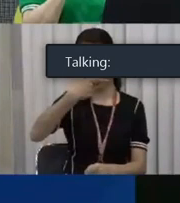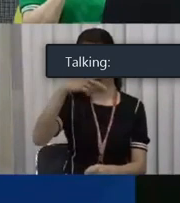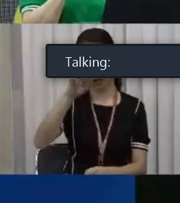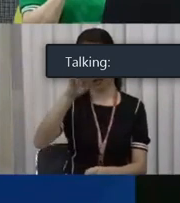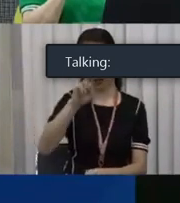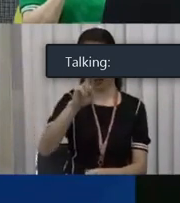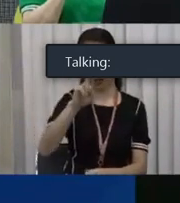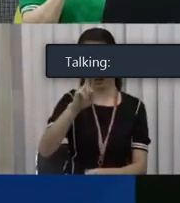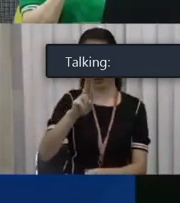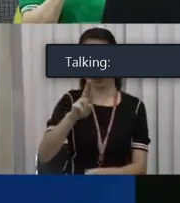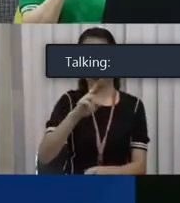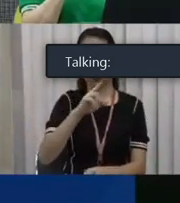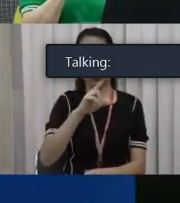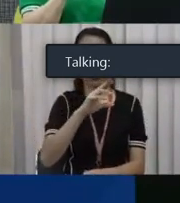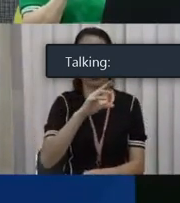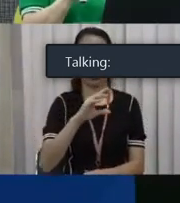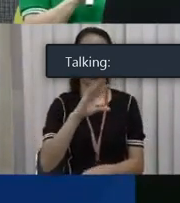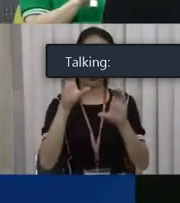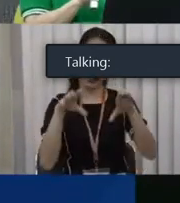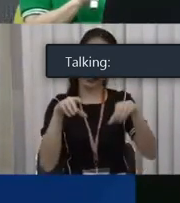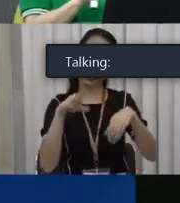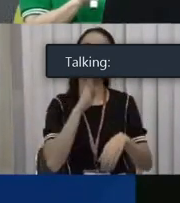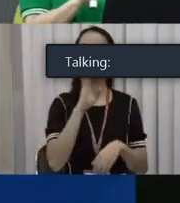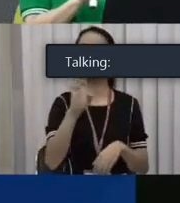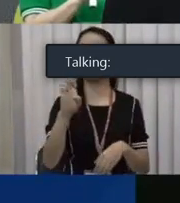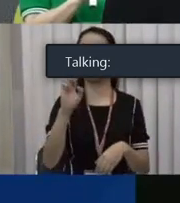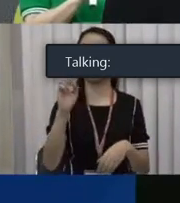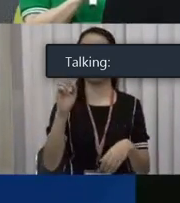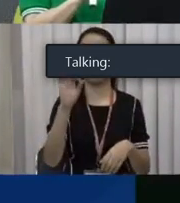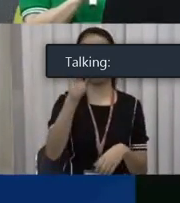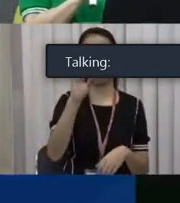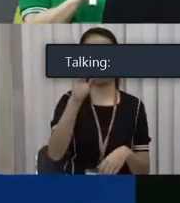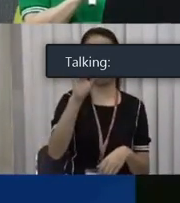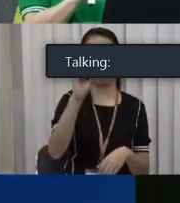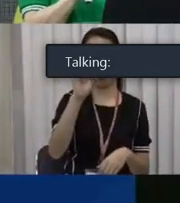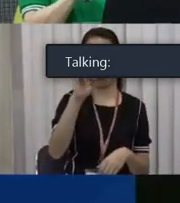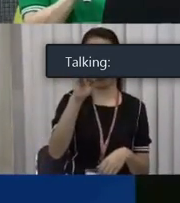pwede po sa ato ang mga formal o informal sectors.